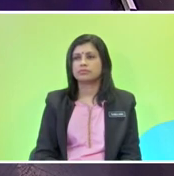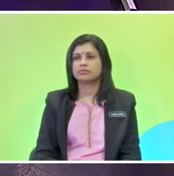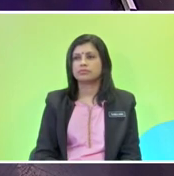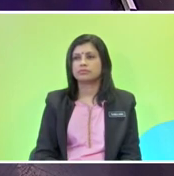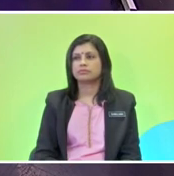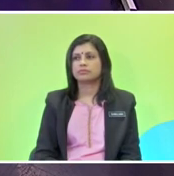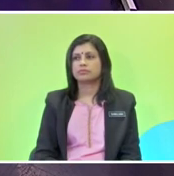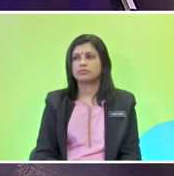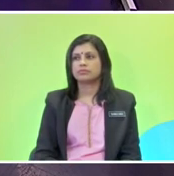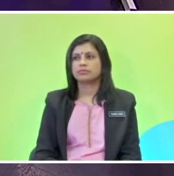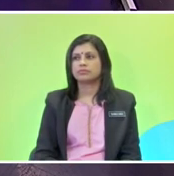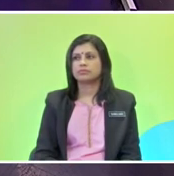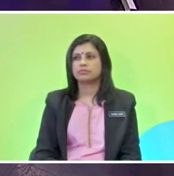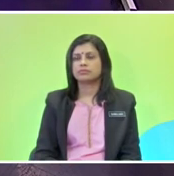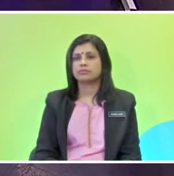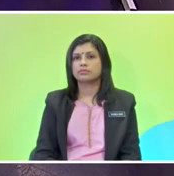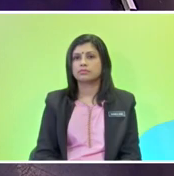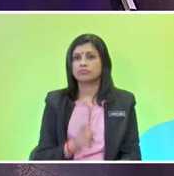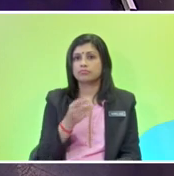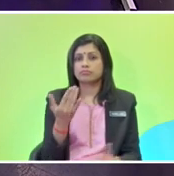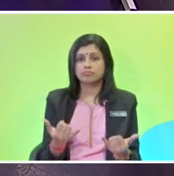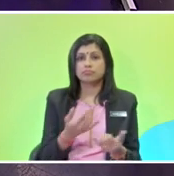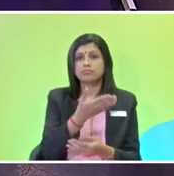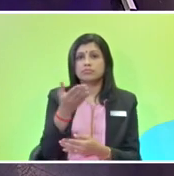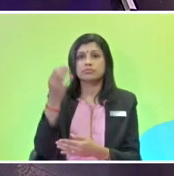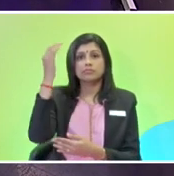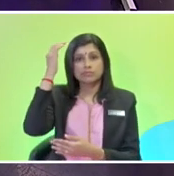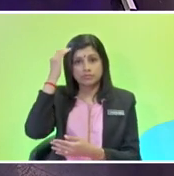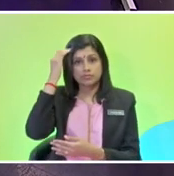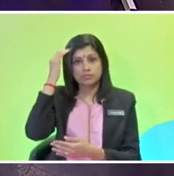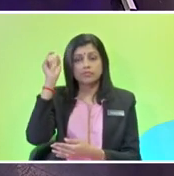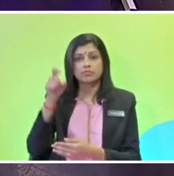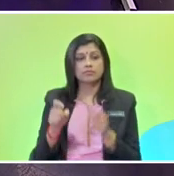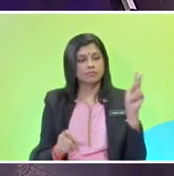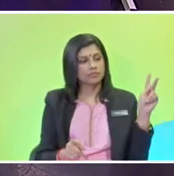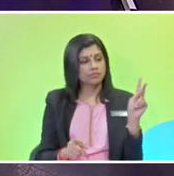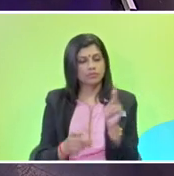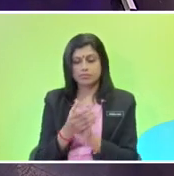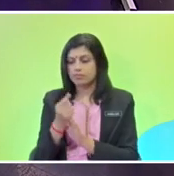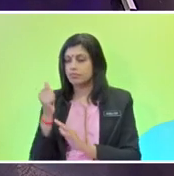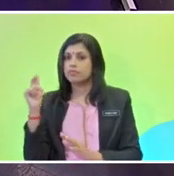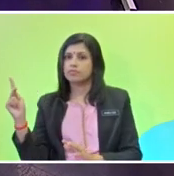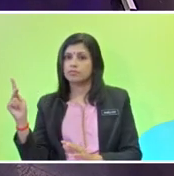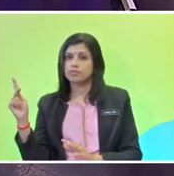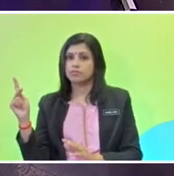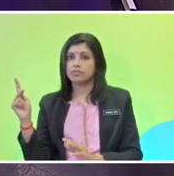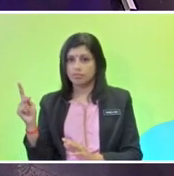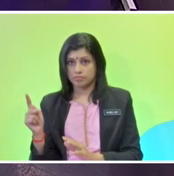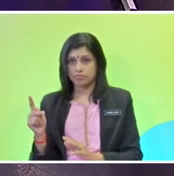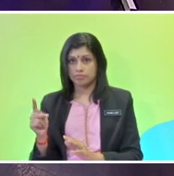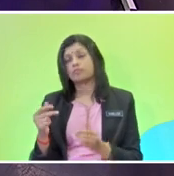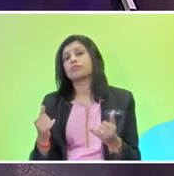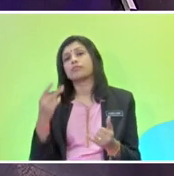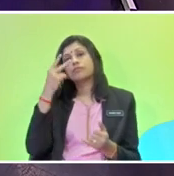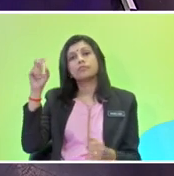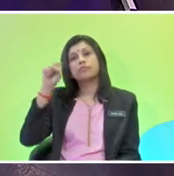kalau lepas kita ikut turutan, kita buat tolak dulu atau tambah dulu? Okey, kita ada soalan yang baru. Okey,